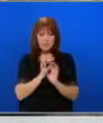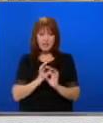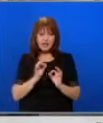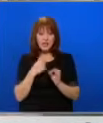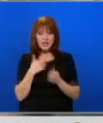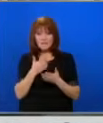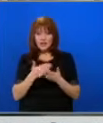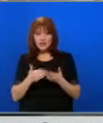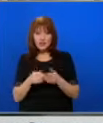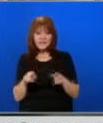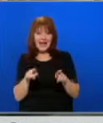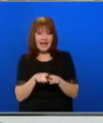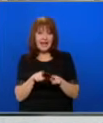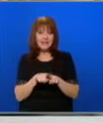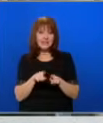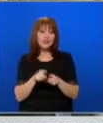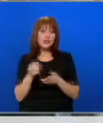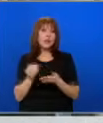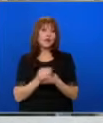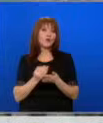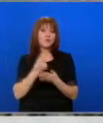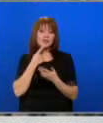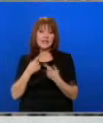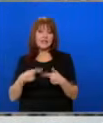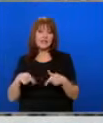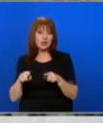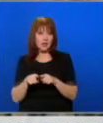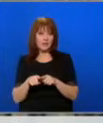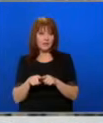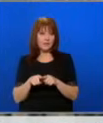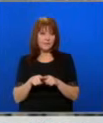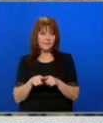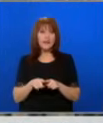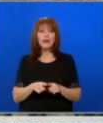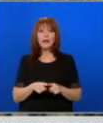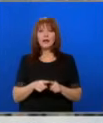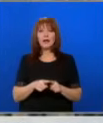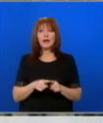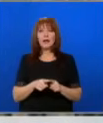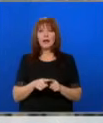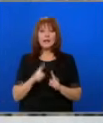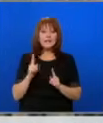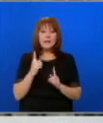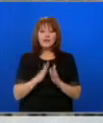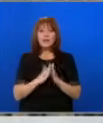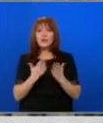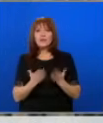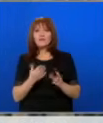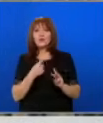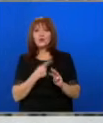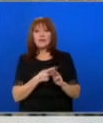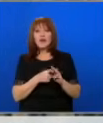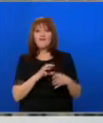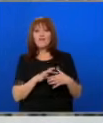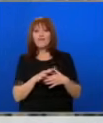част от една и съща икономическа зона, каквато е Европейския съюз. Консервативните оценки са, че само членство в Шенген води